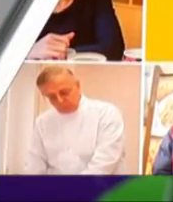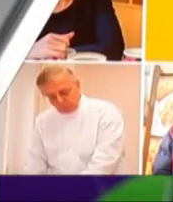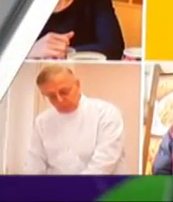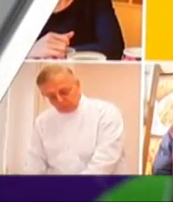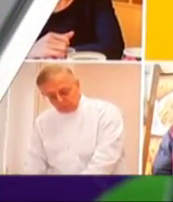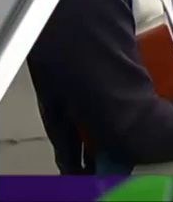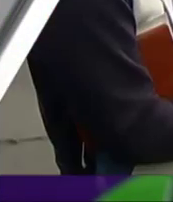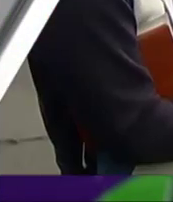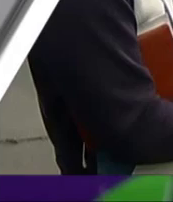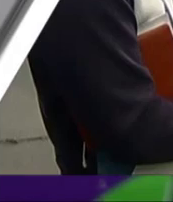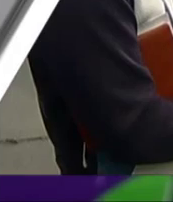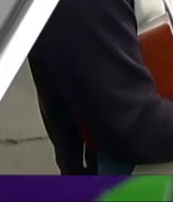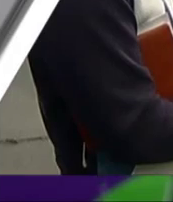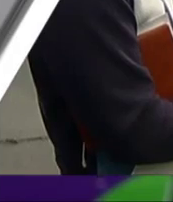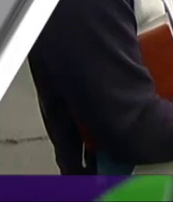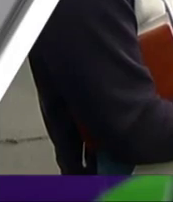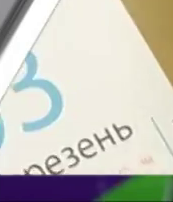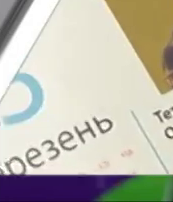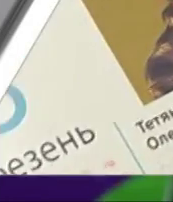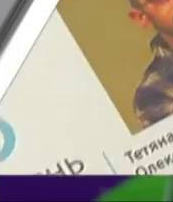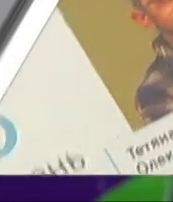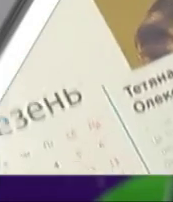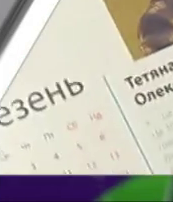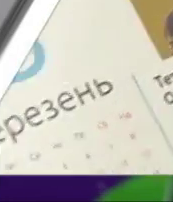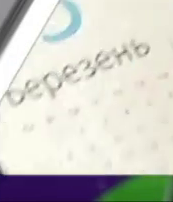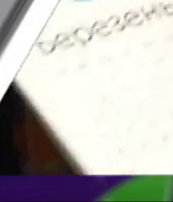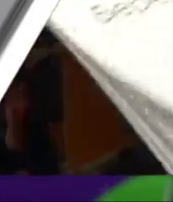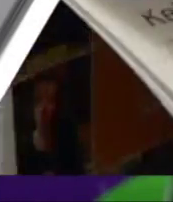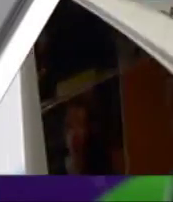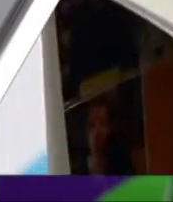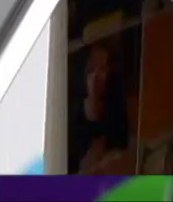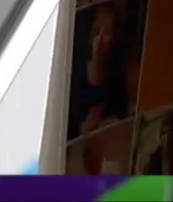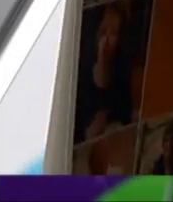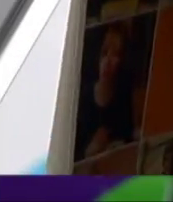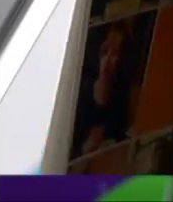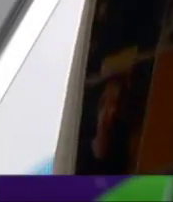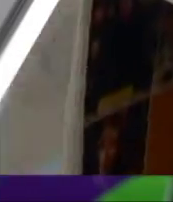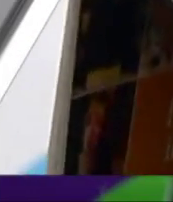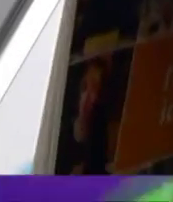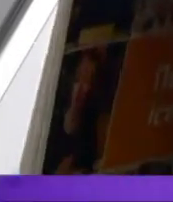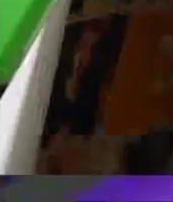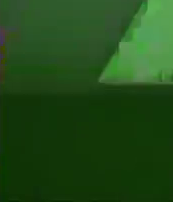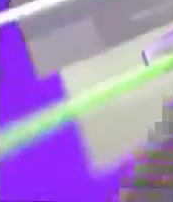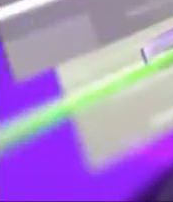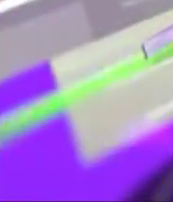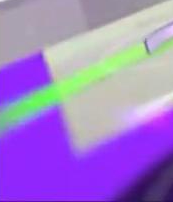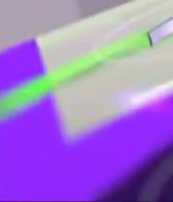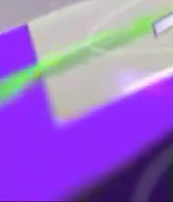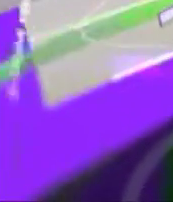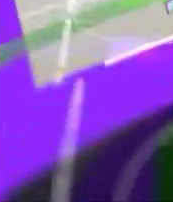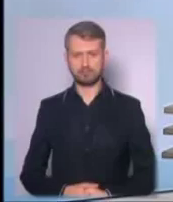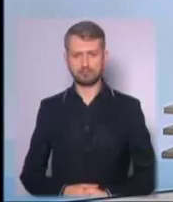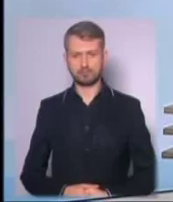Історії вимушених переселенців через об'єктив. Фотограф зображує тих, кого війна змусила докорінно змінити життя.